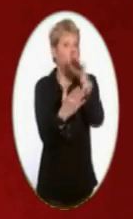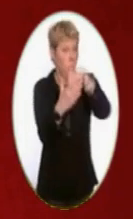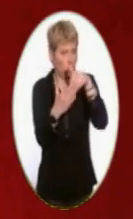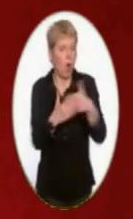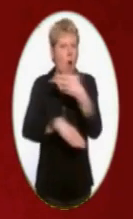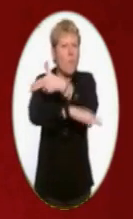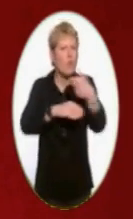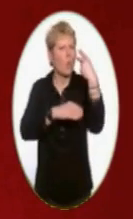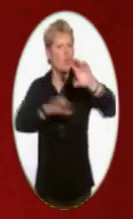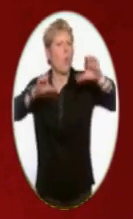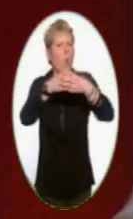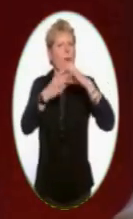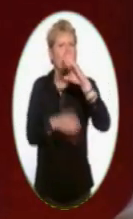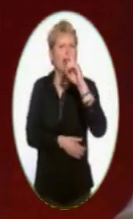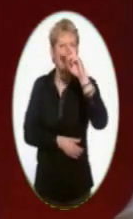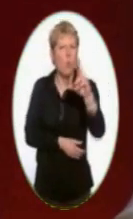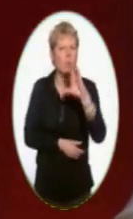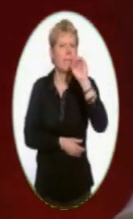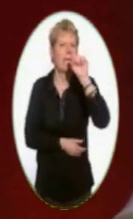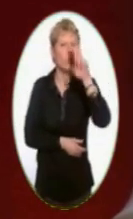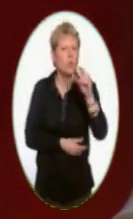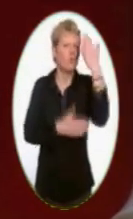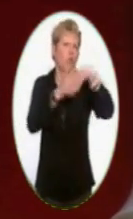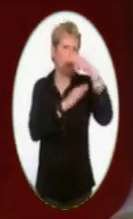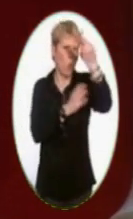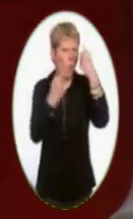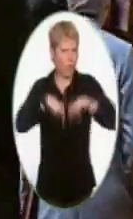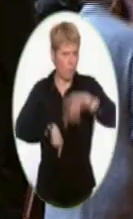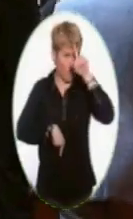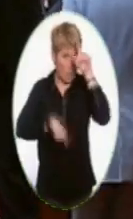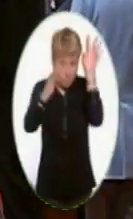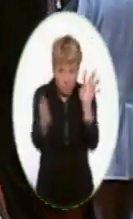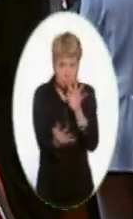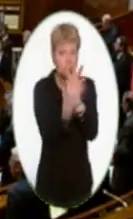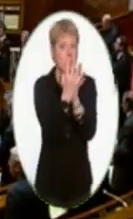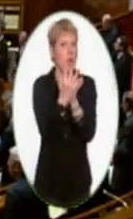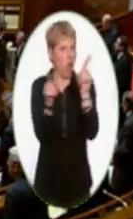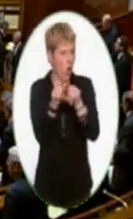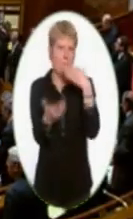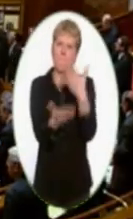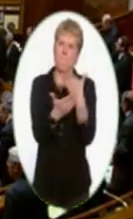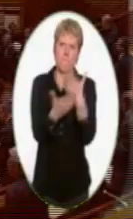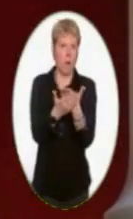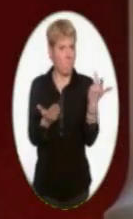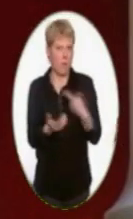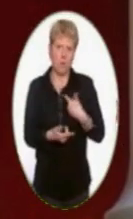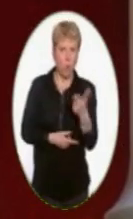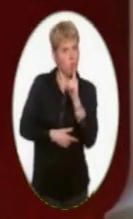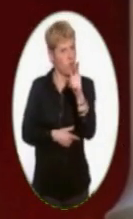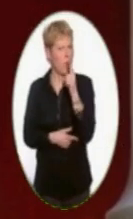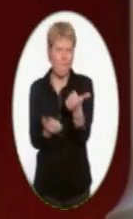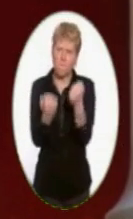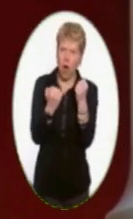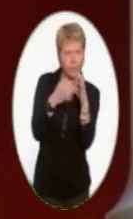pense. Chacun aura compris mon sentiment. Merci en tout cas. Le président Accoyer est arrivé en séance. Une séance qui risque, je vous le disais tout à l'heure,